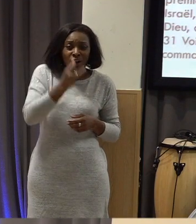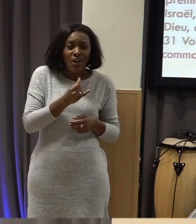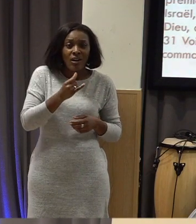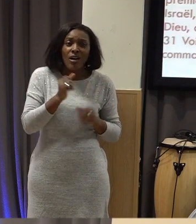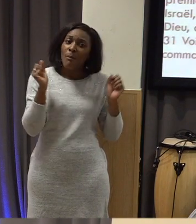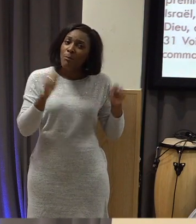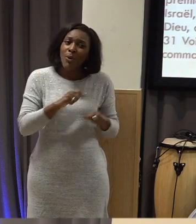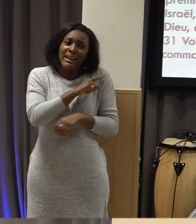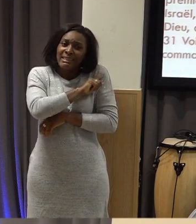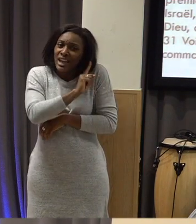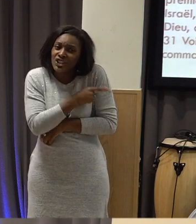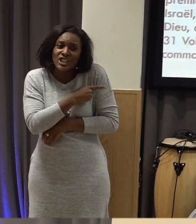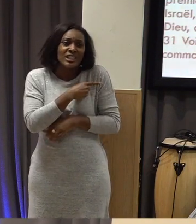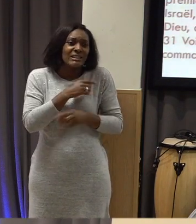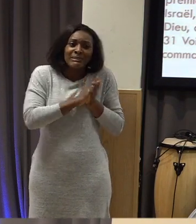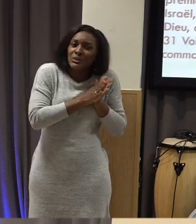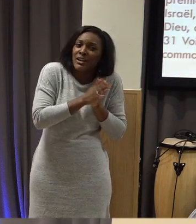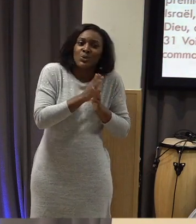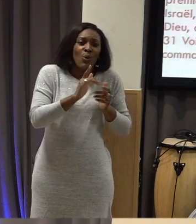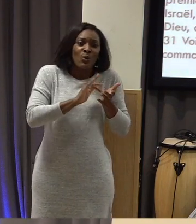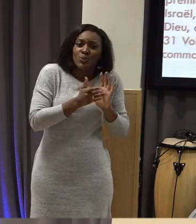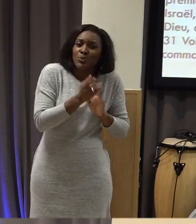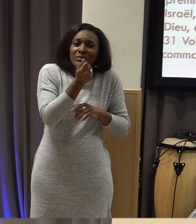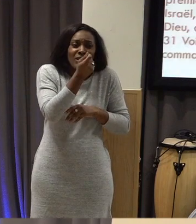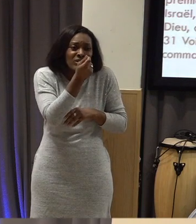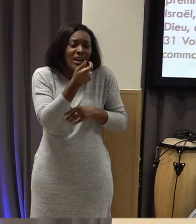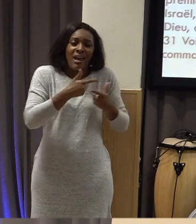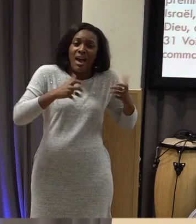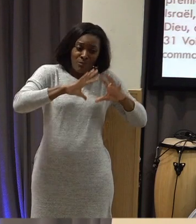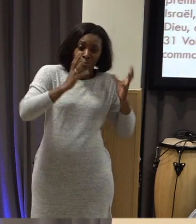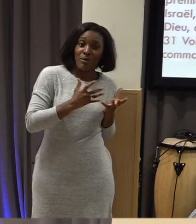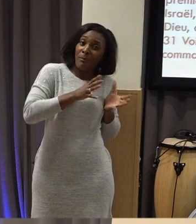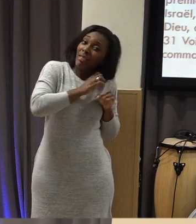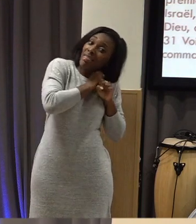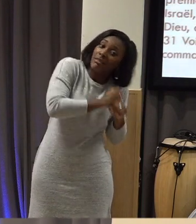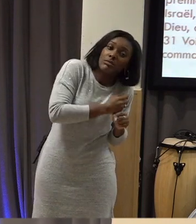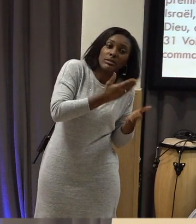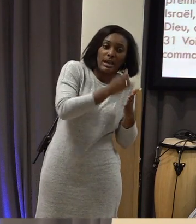de vos ressources financières et émotionnelles, sans même réfléchir.